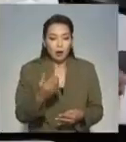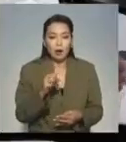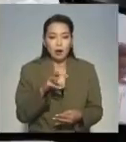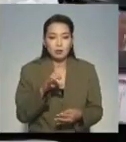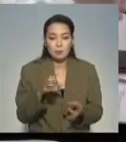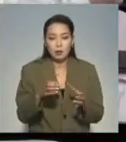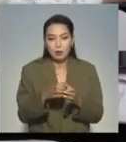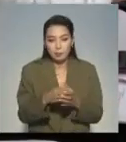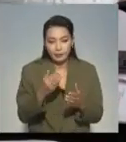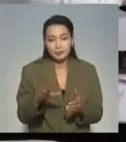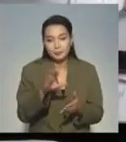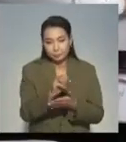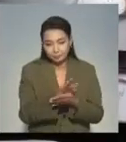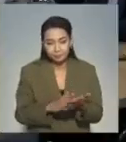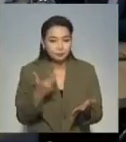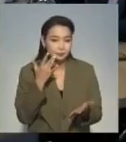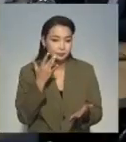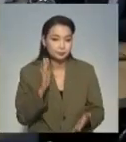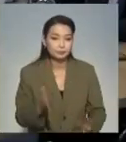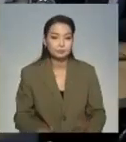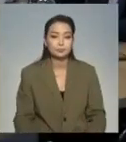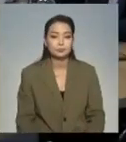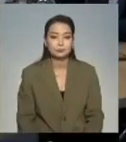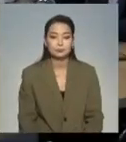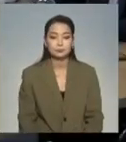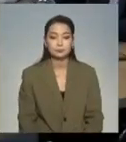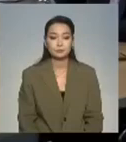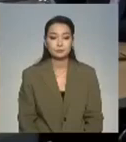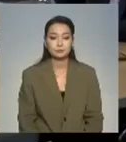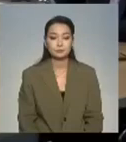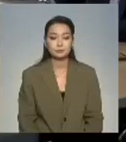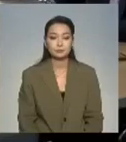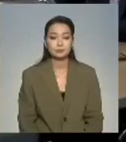бұл талқылаулар күзге дейін жалғасады. Мөлдір Жақан, Әсет Еленбаев, Астана Таймс, Алматы.